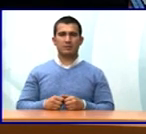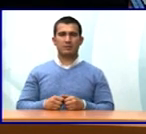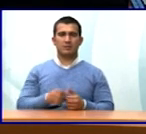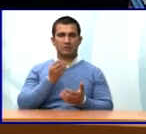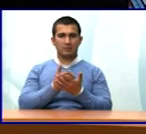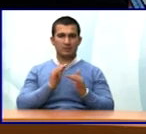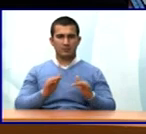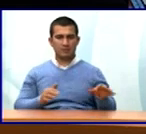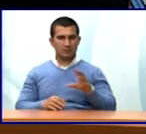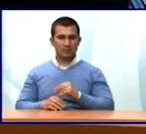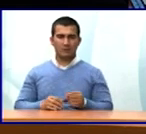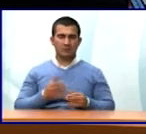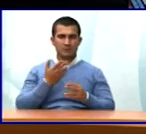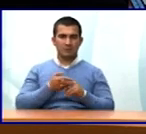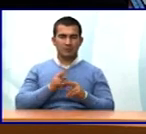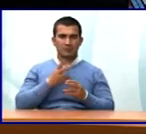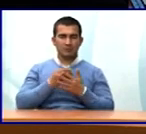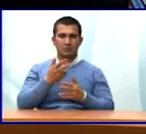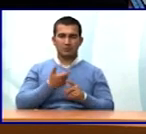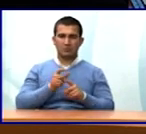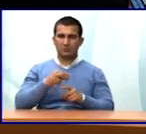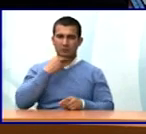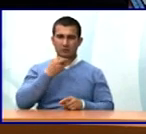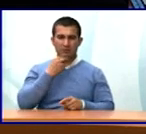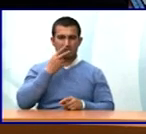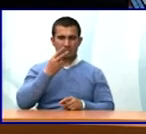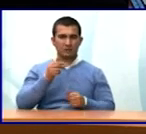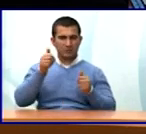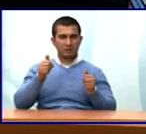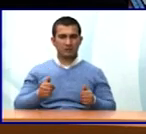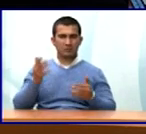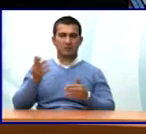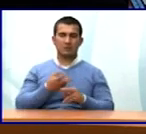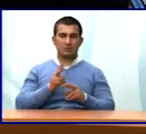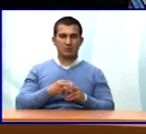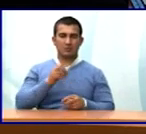Aziz o'quvchilar, yuqorida aytdim, biz asosan e'tibor beramiz kali, azot va